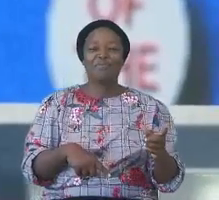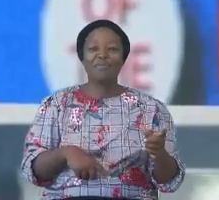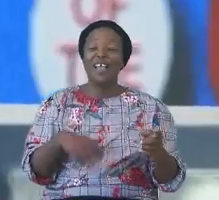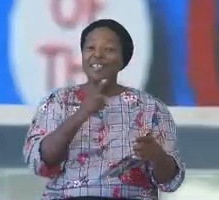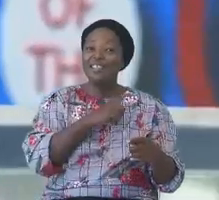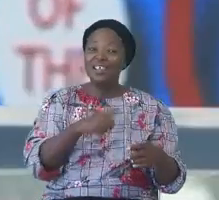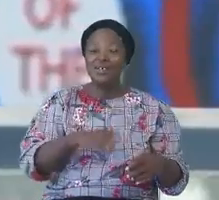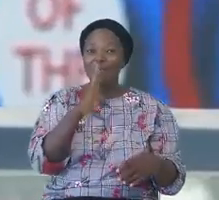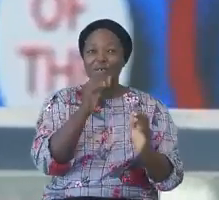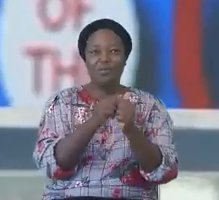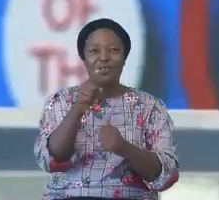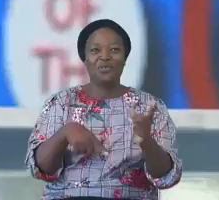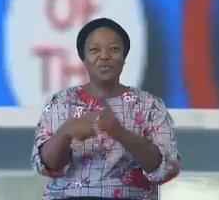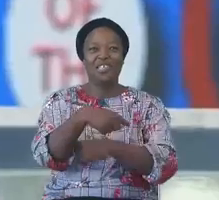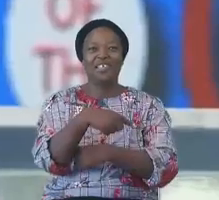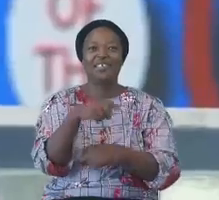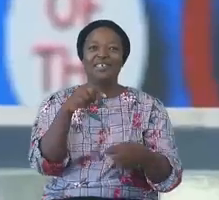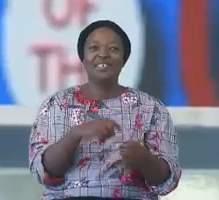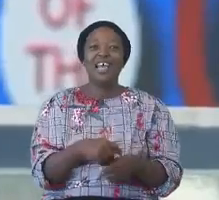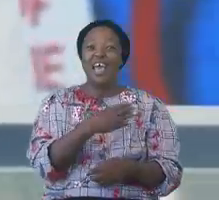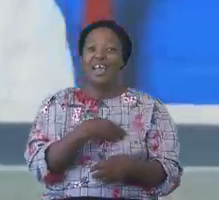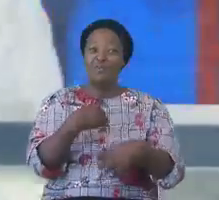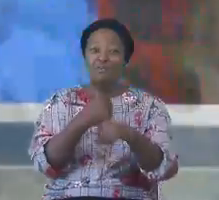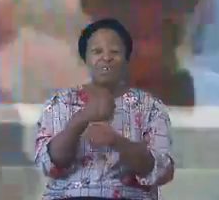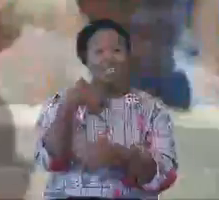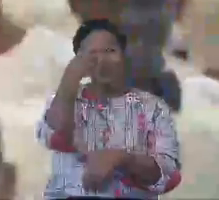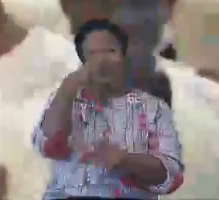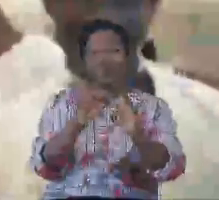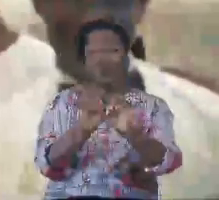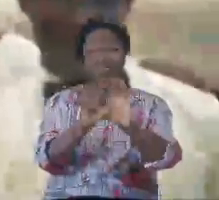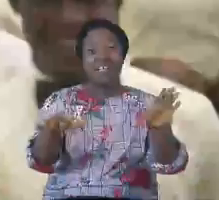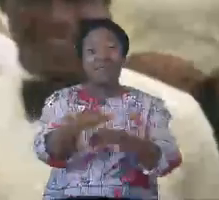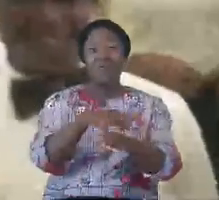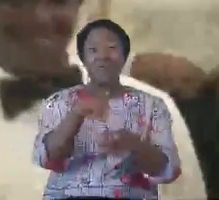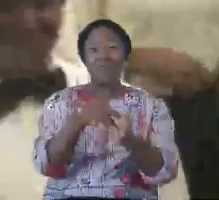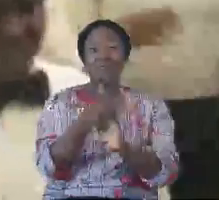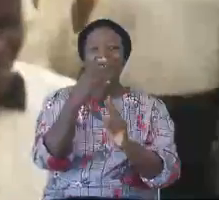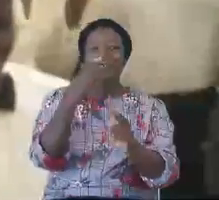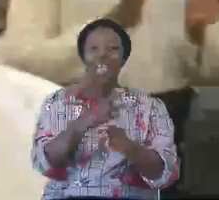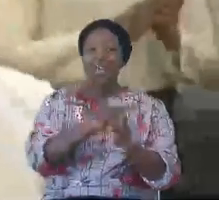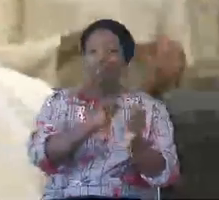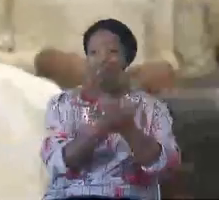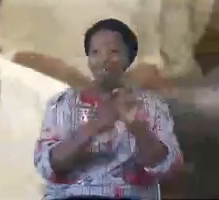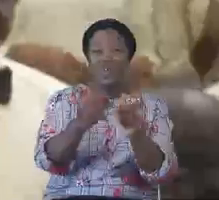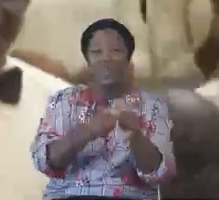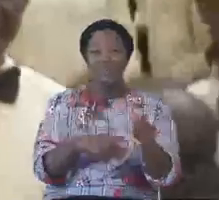particulier. Gloire à Dieu! Que Dieu soit avec vous aujourd'hui,